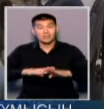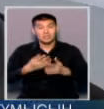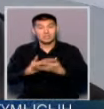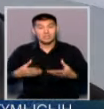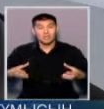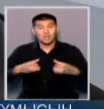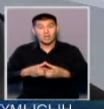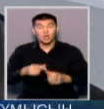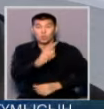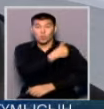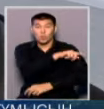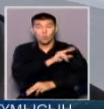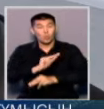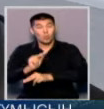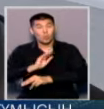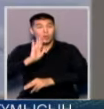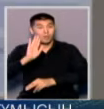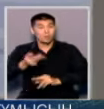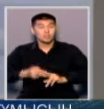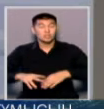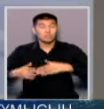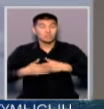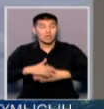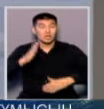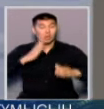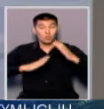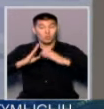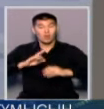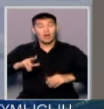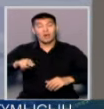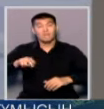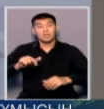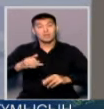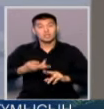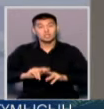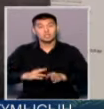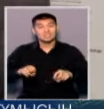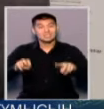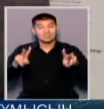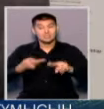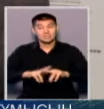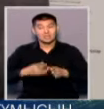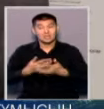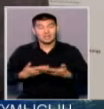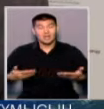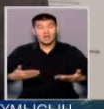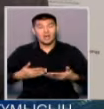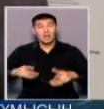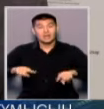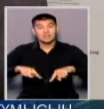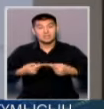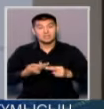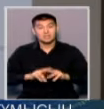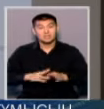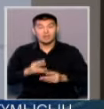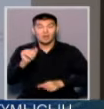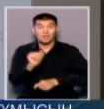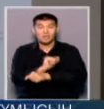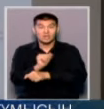PhD докторларды оқытатын болды. Жақында университет PhD докторантураның органикалық заттардың химиялық технологиясы,